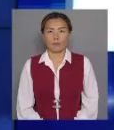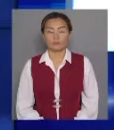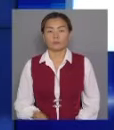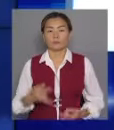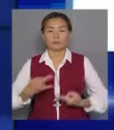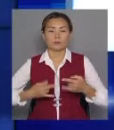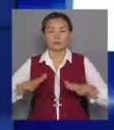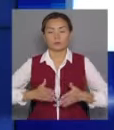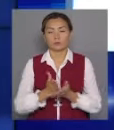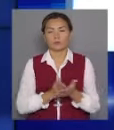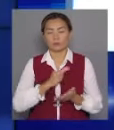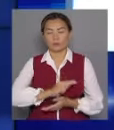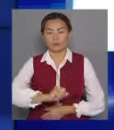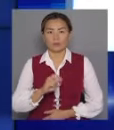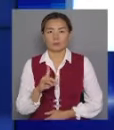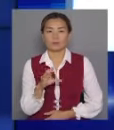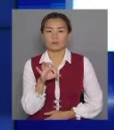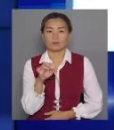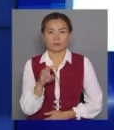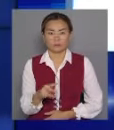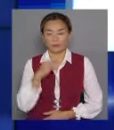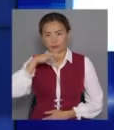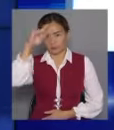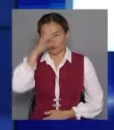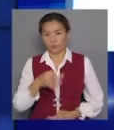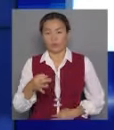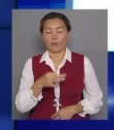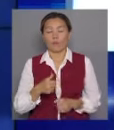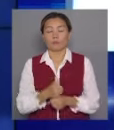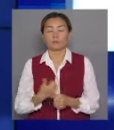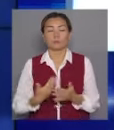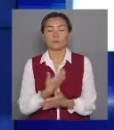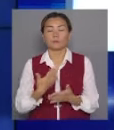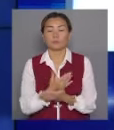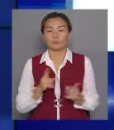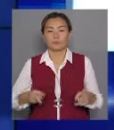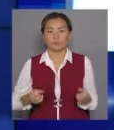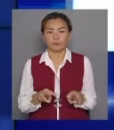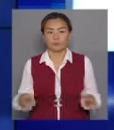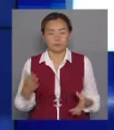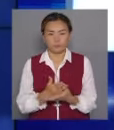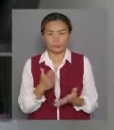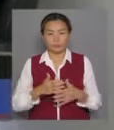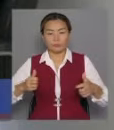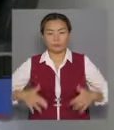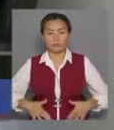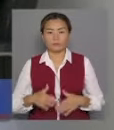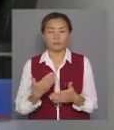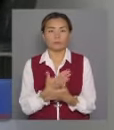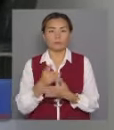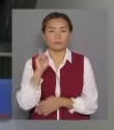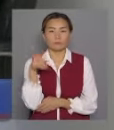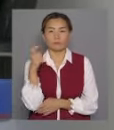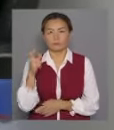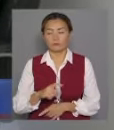Атырау телеарнасының қызметкері Жаңылсын Төлеуғалиқызы Қазақстан Республикасы ақпарат және қоғамдық даму министрлігінің шешімімен ақпарат